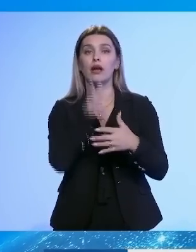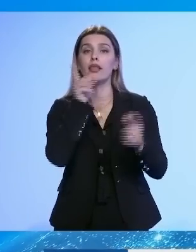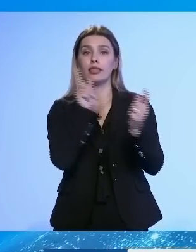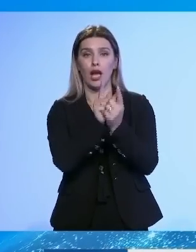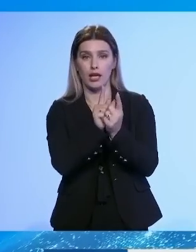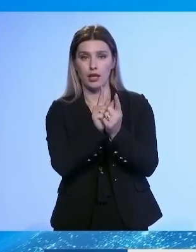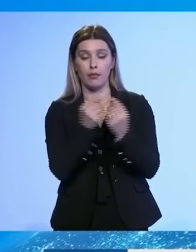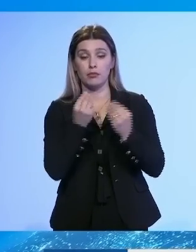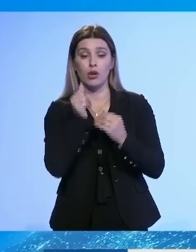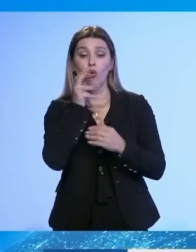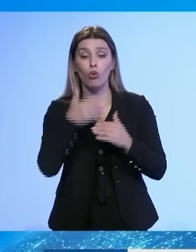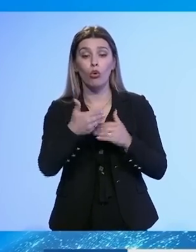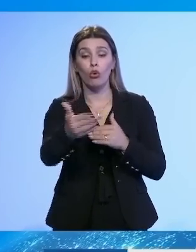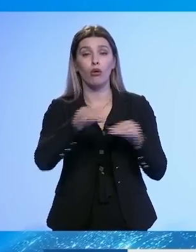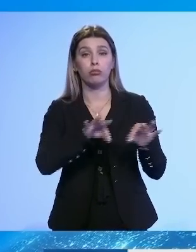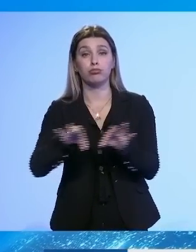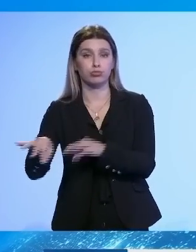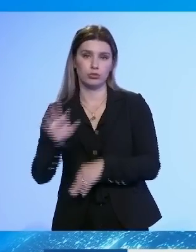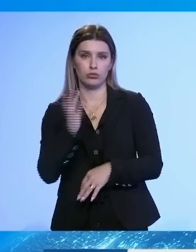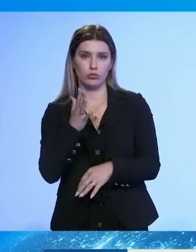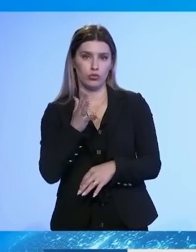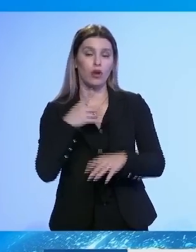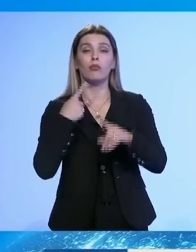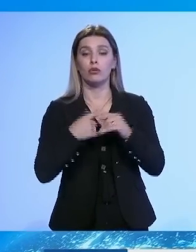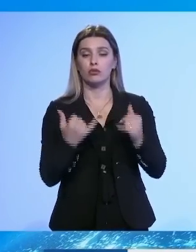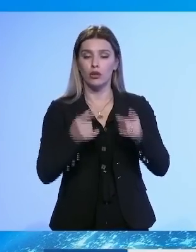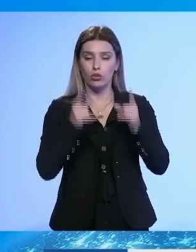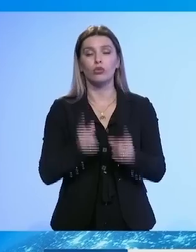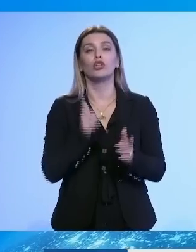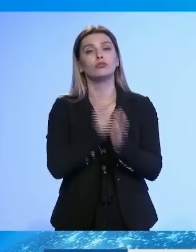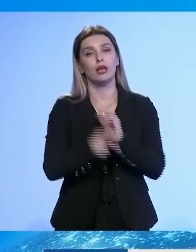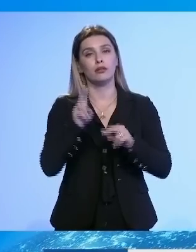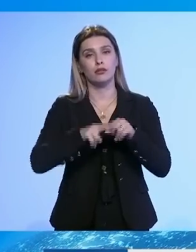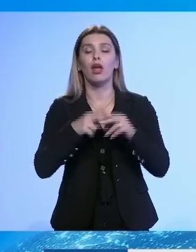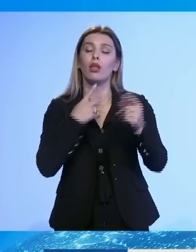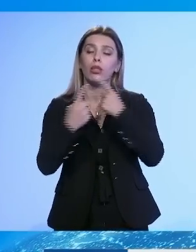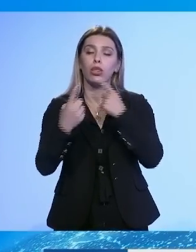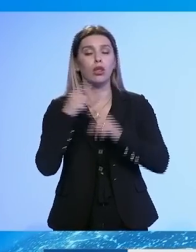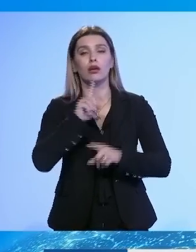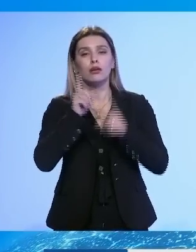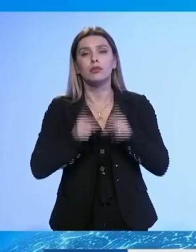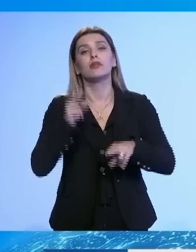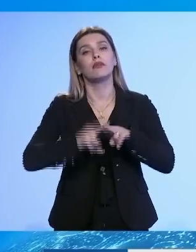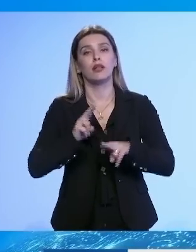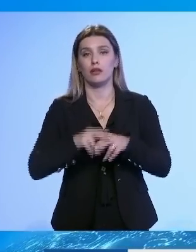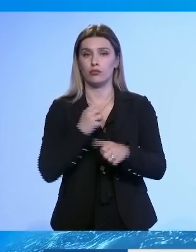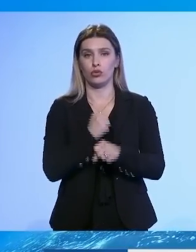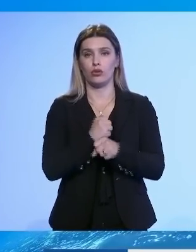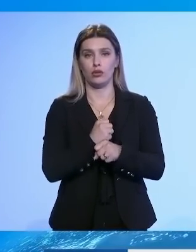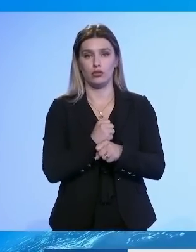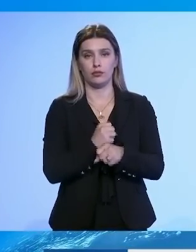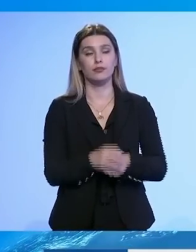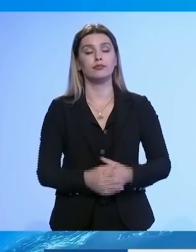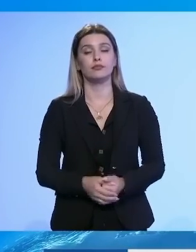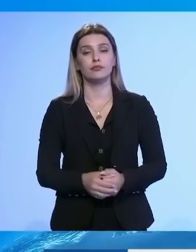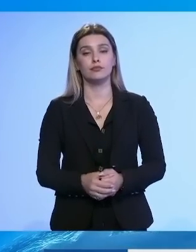sepse nuk kemi kohë për të humbur, dhe tani është vërtet koha për veprim e jo për biseda dhe spekulime, ka deklaruar zëdhënësi Peter